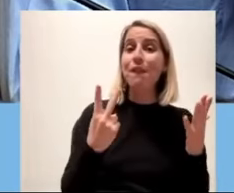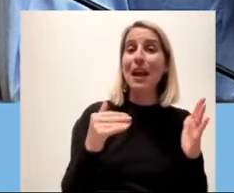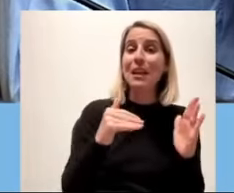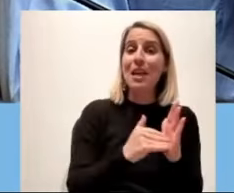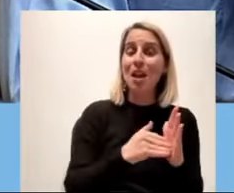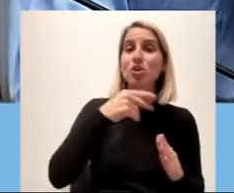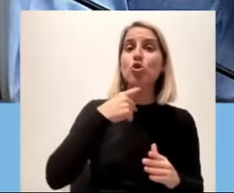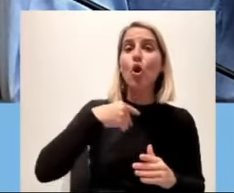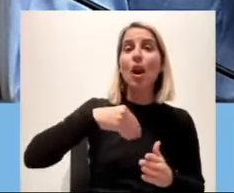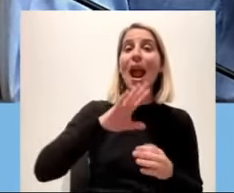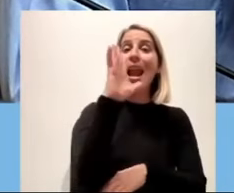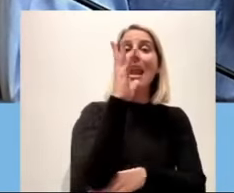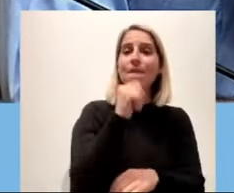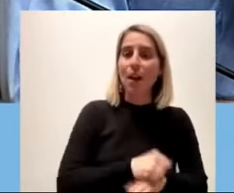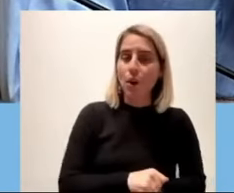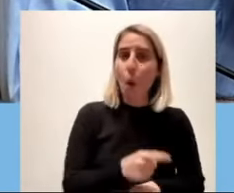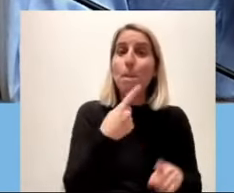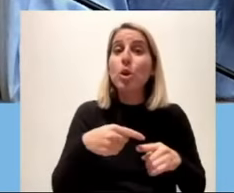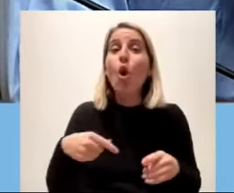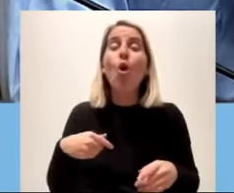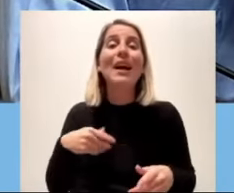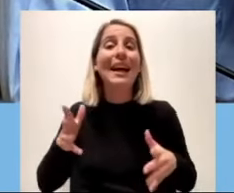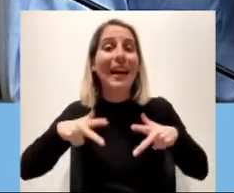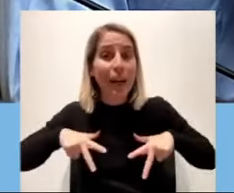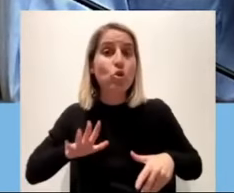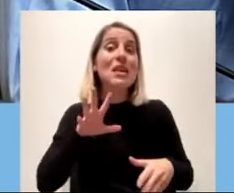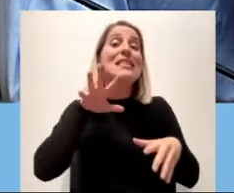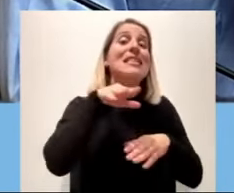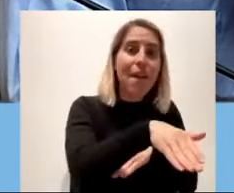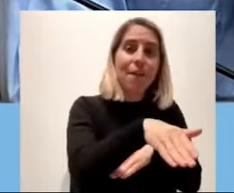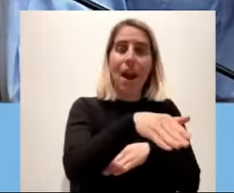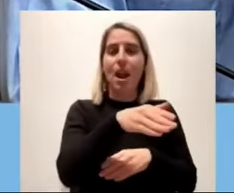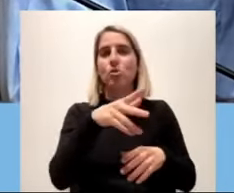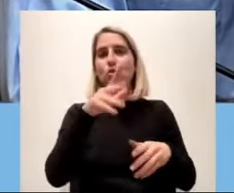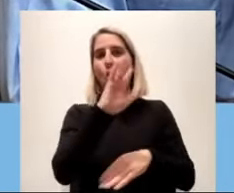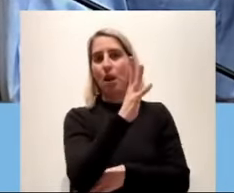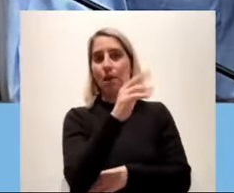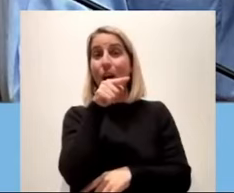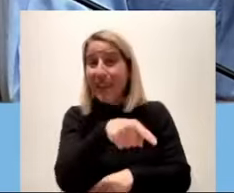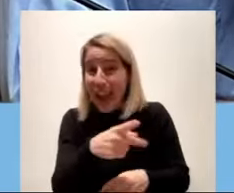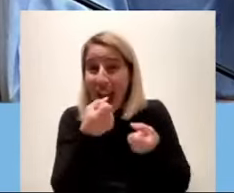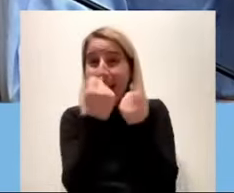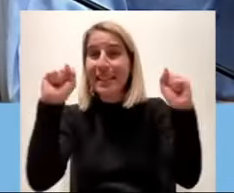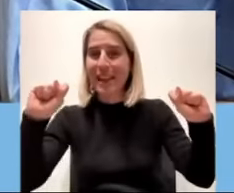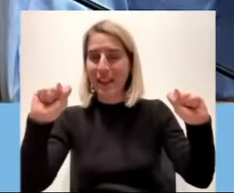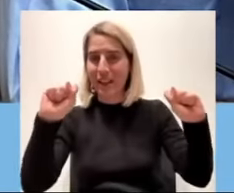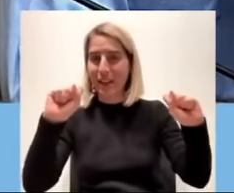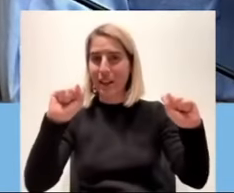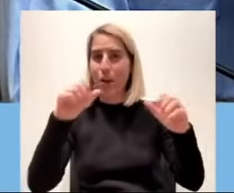έχει εισβάλει στο Λίβανο, σε μια ανεξάρτητη χώρα του ΟΗΕ? Και ποιο